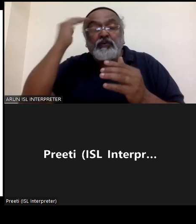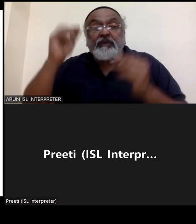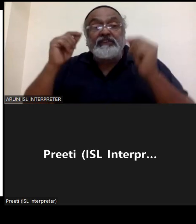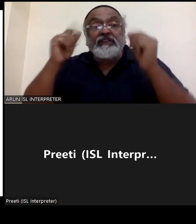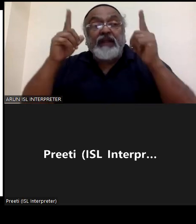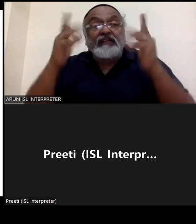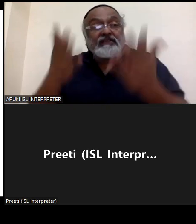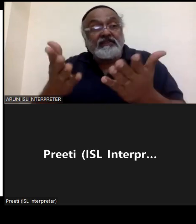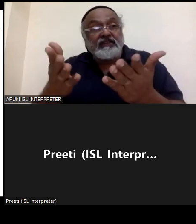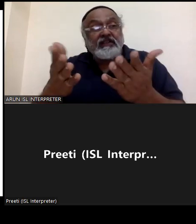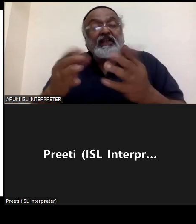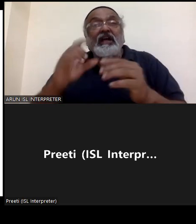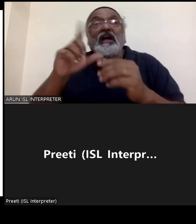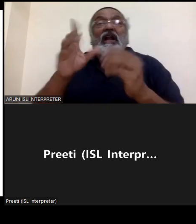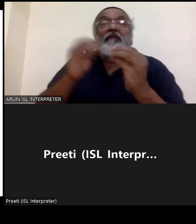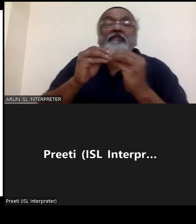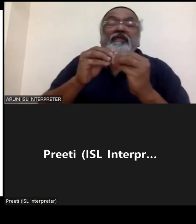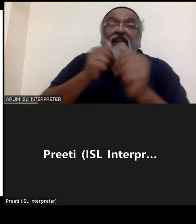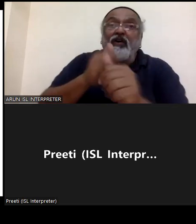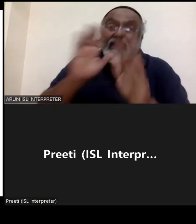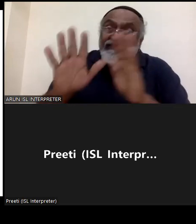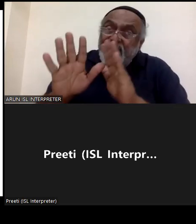हो कि आप जो भी क्लब फॉलो करते हैं